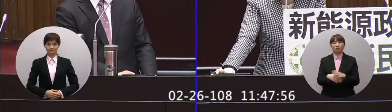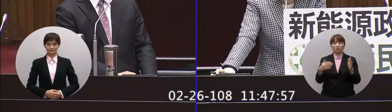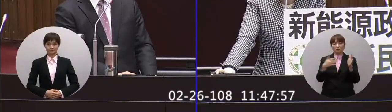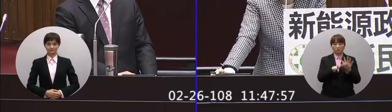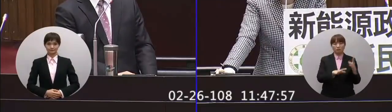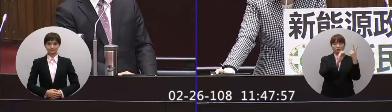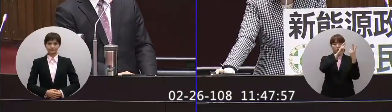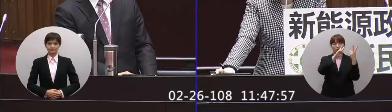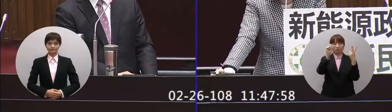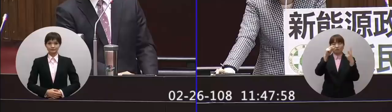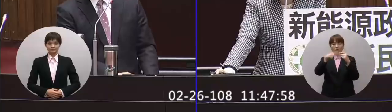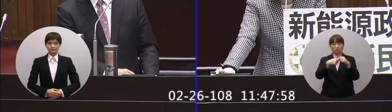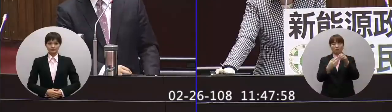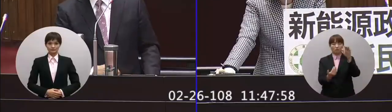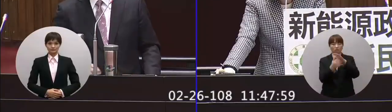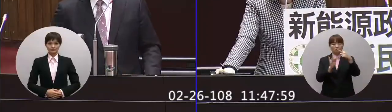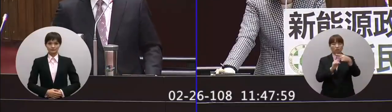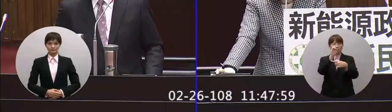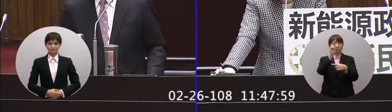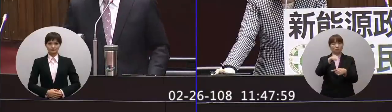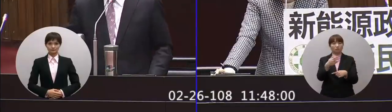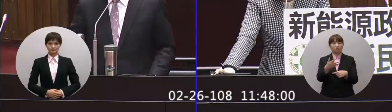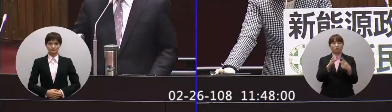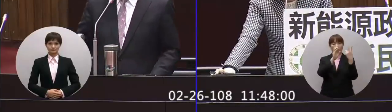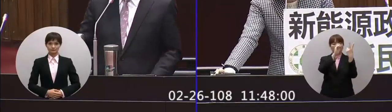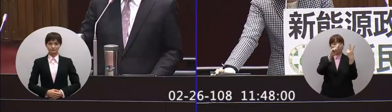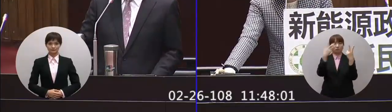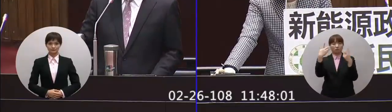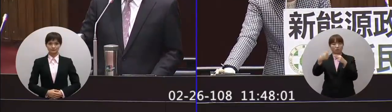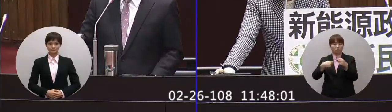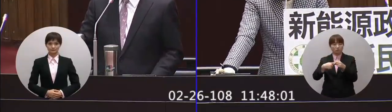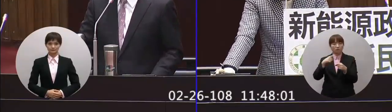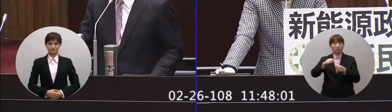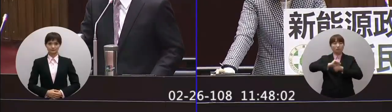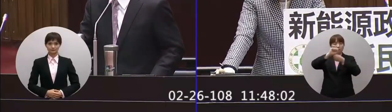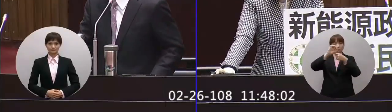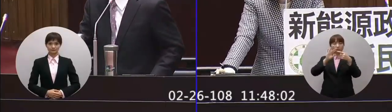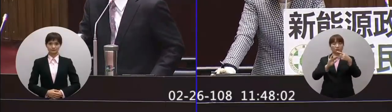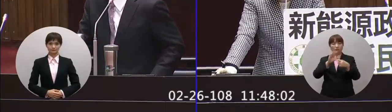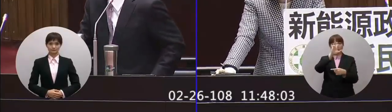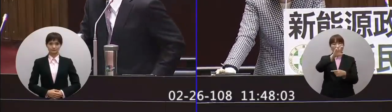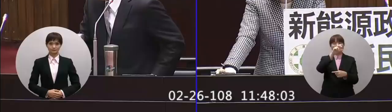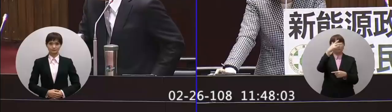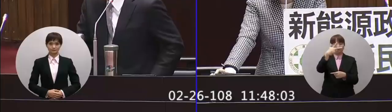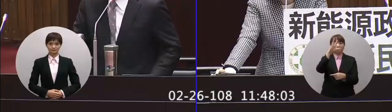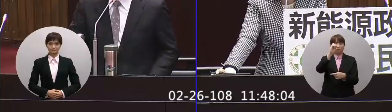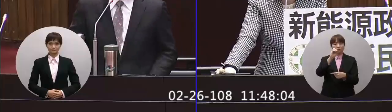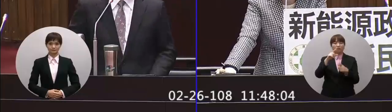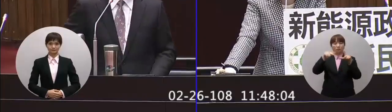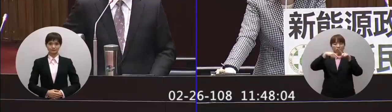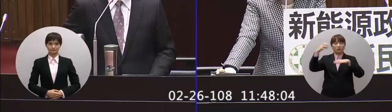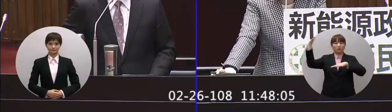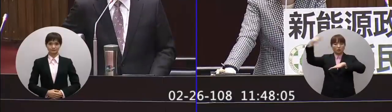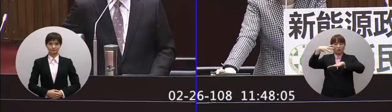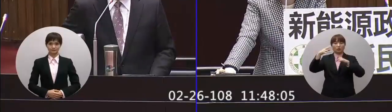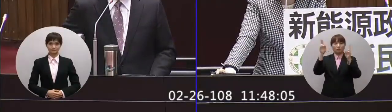到2025可以到20%吗？2018年你增加的87万千瓦的太阳光电，你